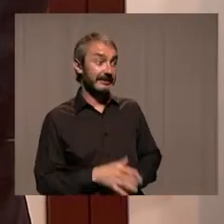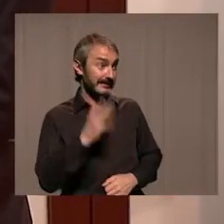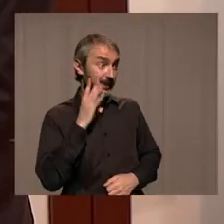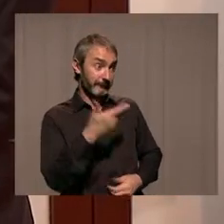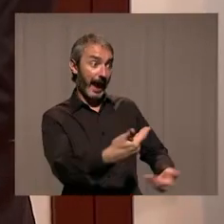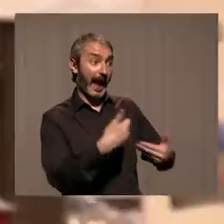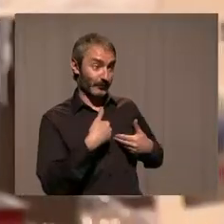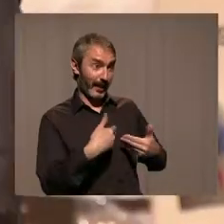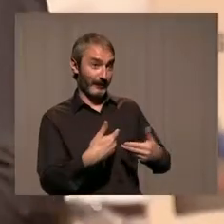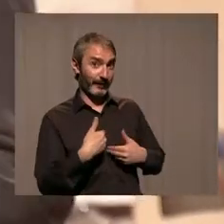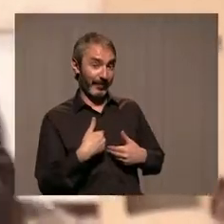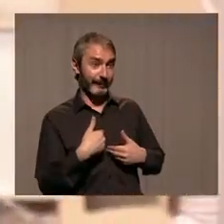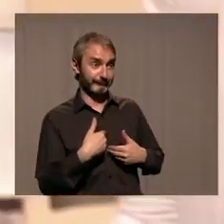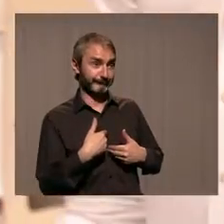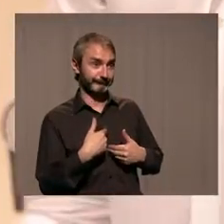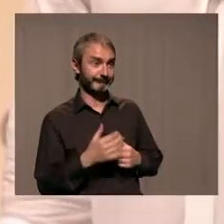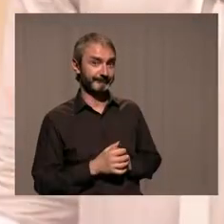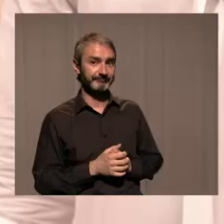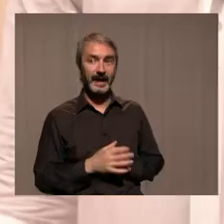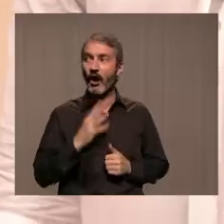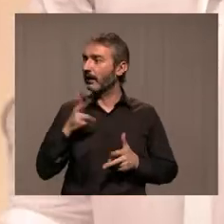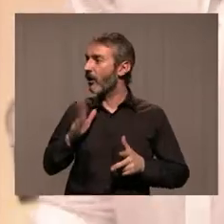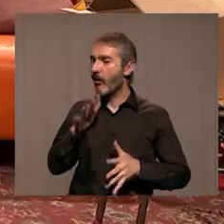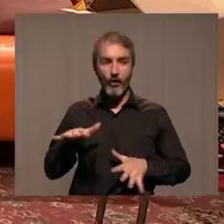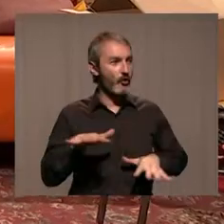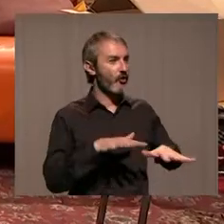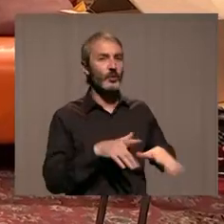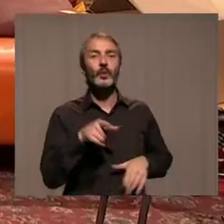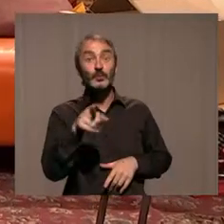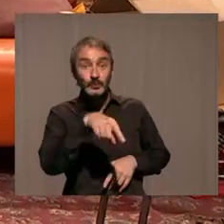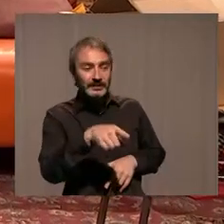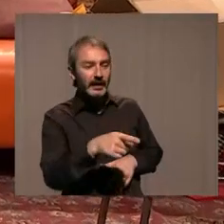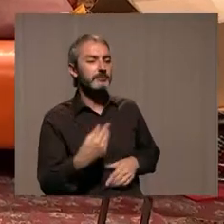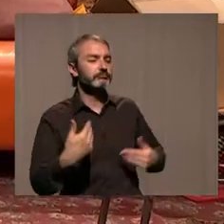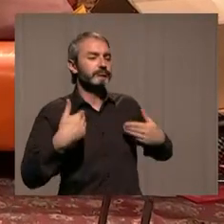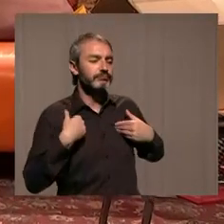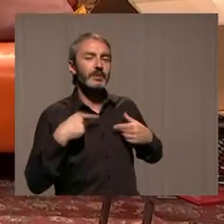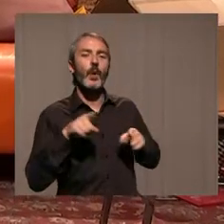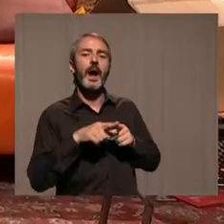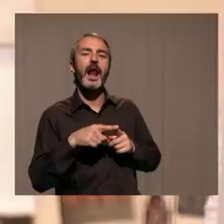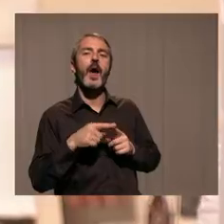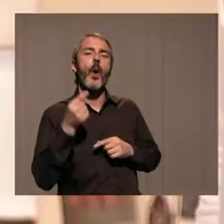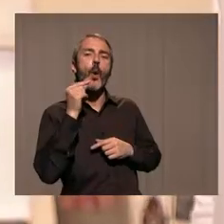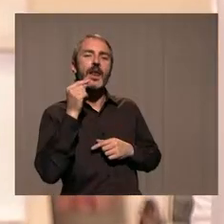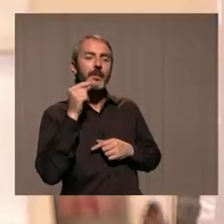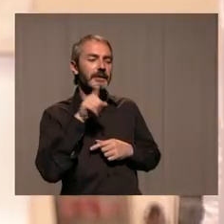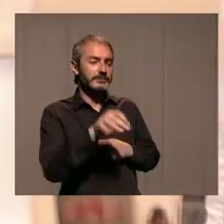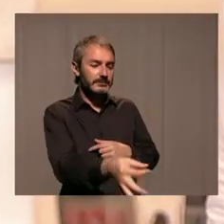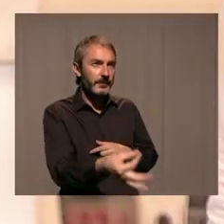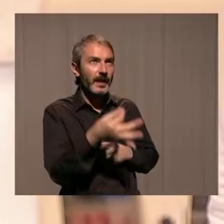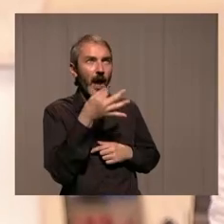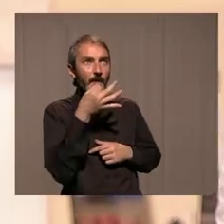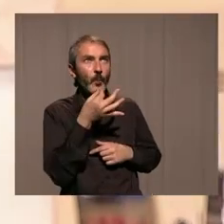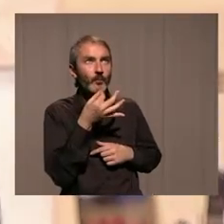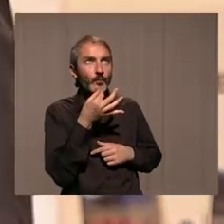d'ajudar... Sí, us no podeu posar, no sé, crec hauríeu de triar les olives. Us les heu de posar a la boca i llavors, si són amb